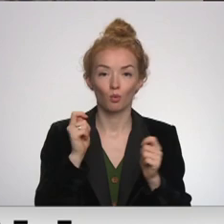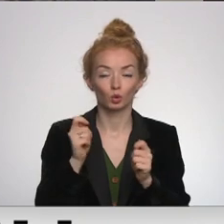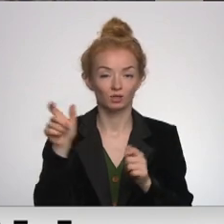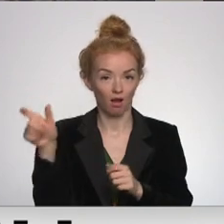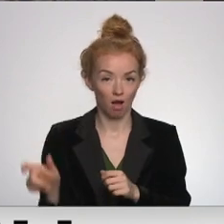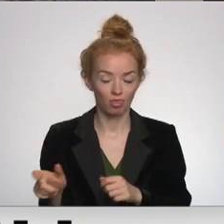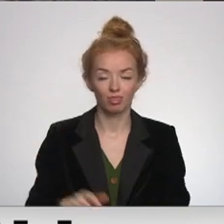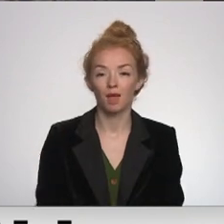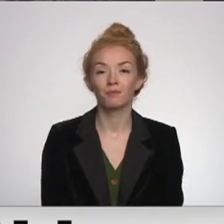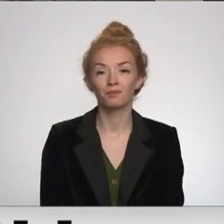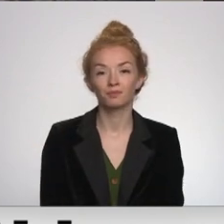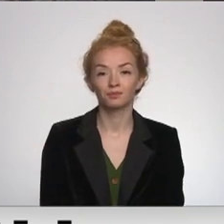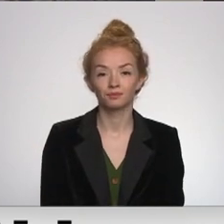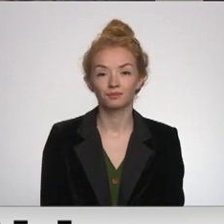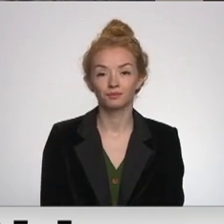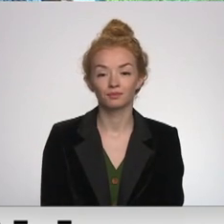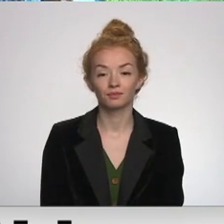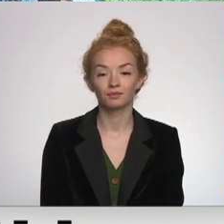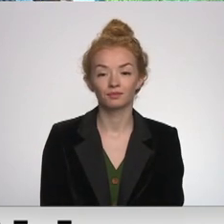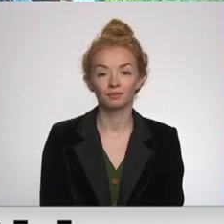Muzikante. Vairāk stāstīja Iļa Kozins.